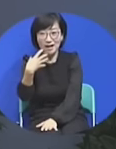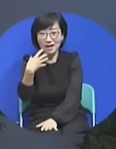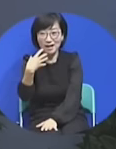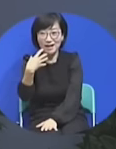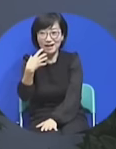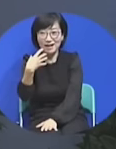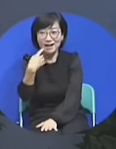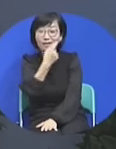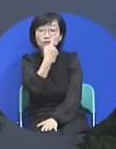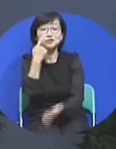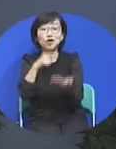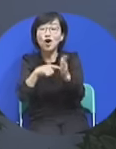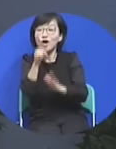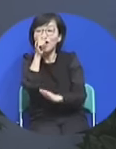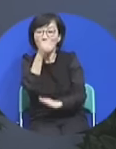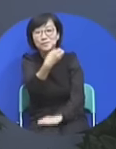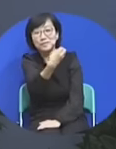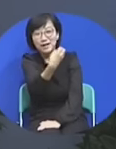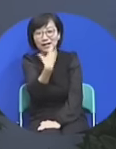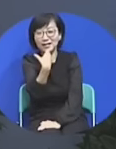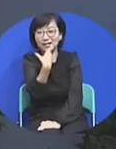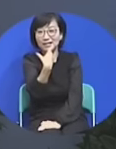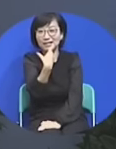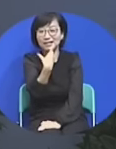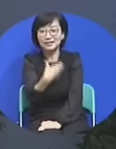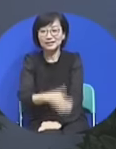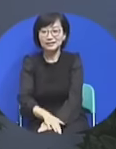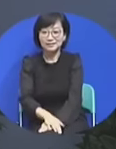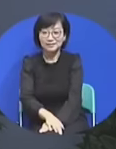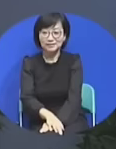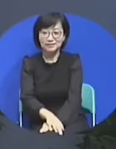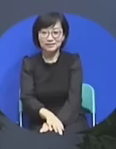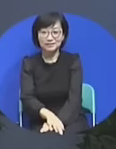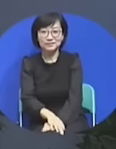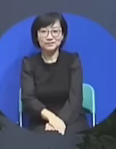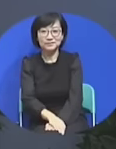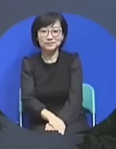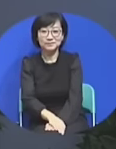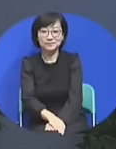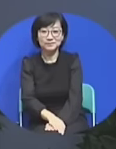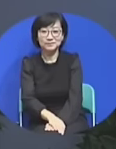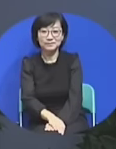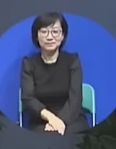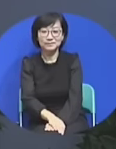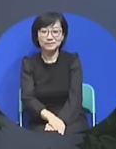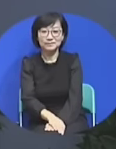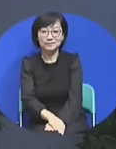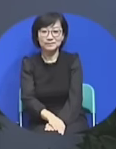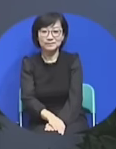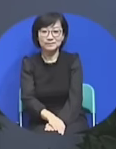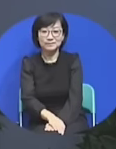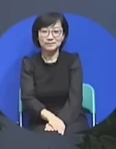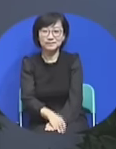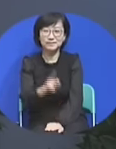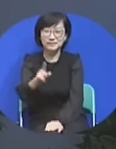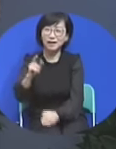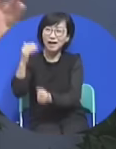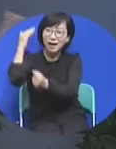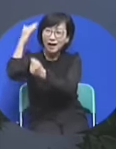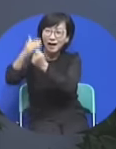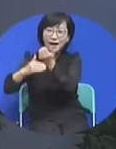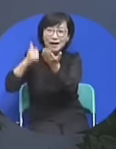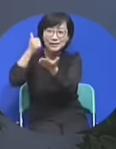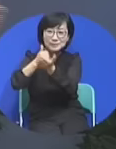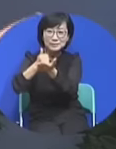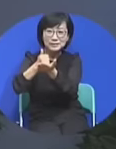few cases where they have a record where this Red Sea parted in their history. 그때 건너간 거는 하나님이 갈라가 건너갔다기보다는